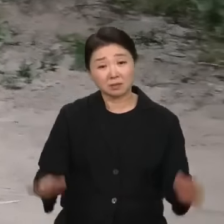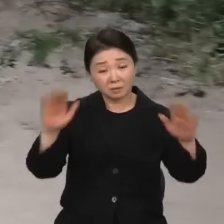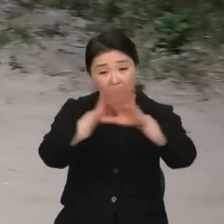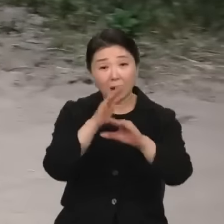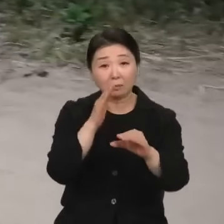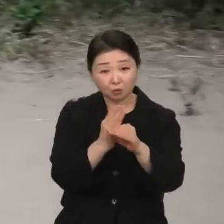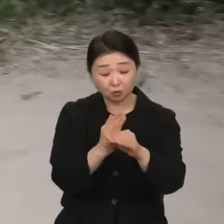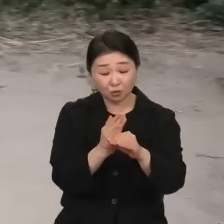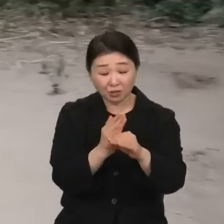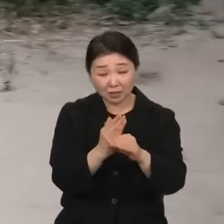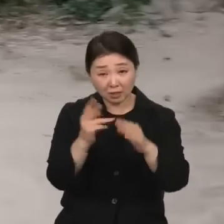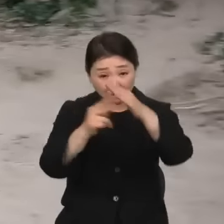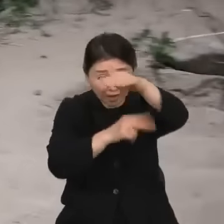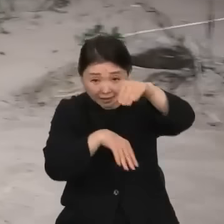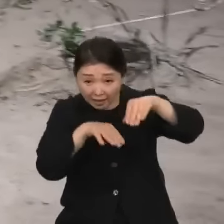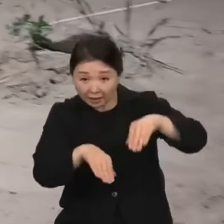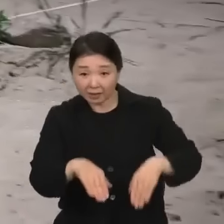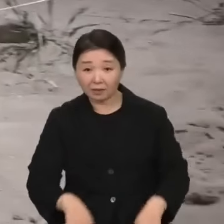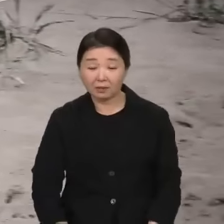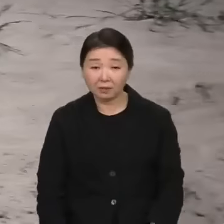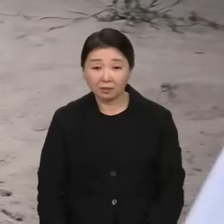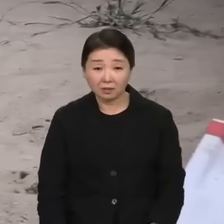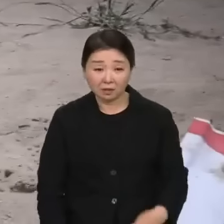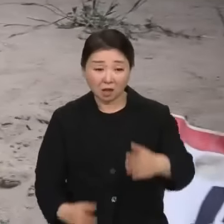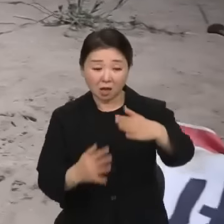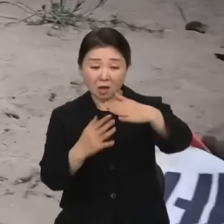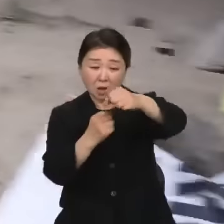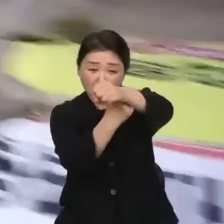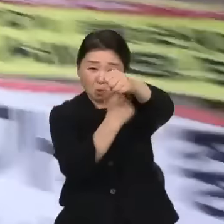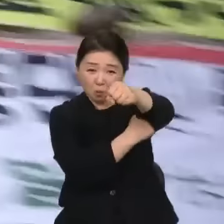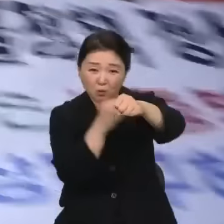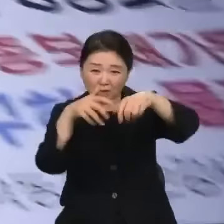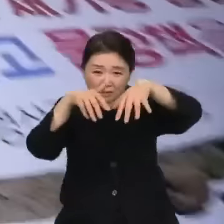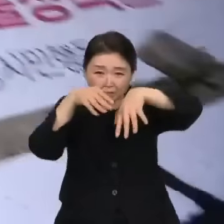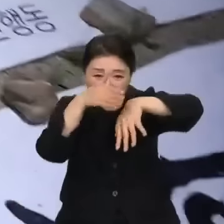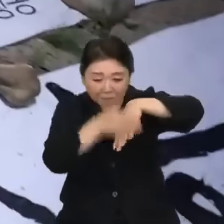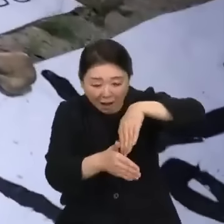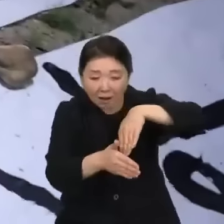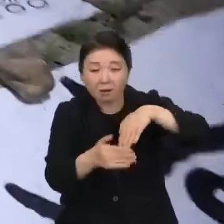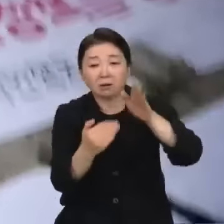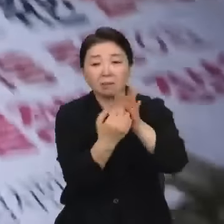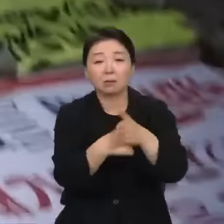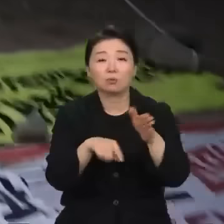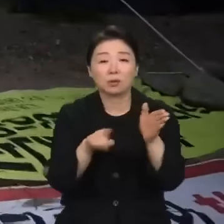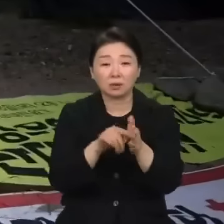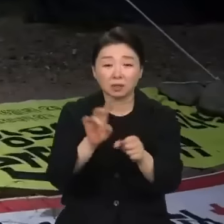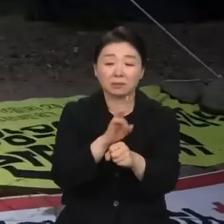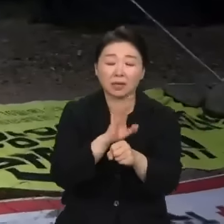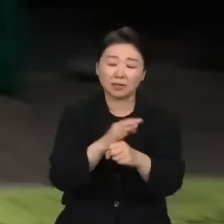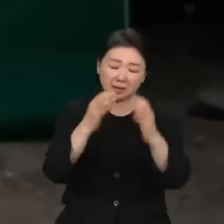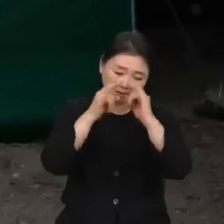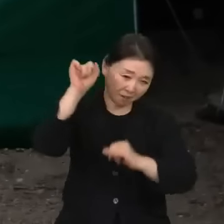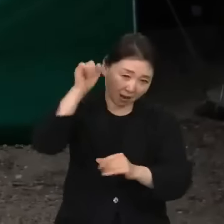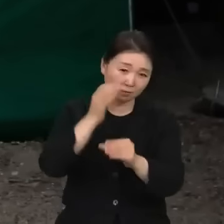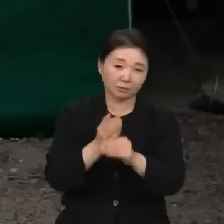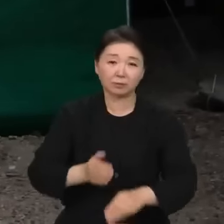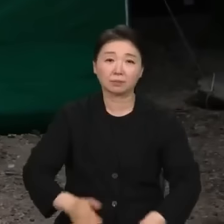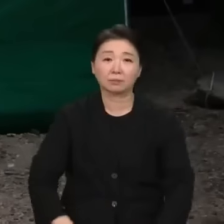세종보 근처의 한 다리 밑인데요. 보호 재가동을 막기 위해서 여러 시민단체 관계자들이 모여서 24시간 천막 농성을 벌이고